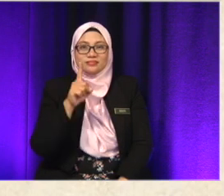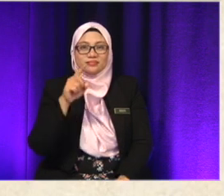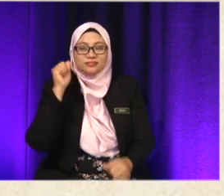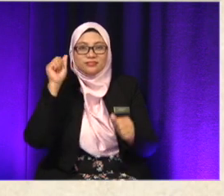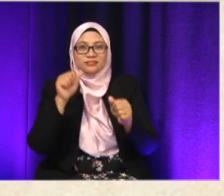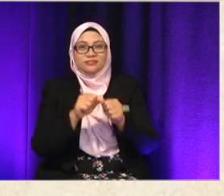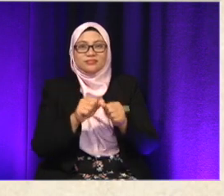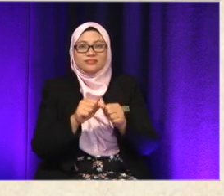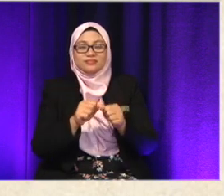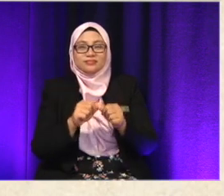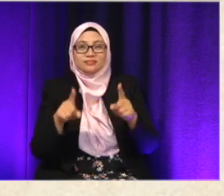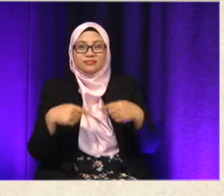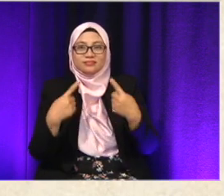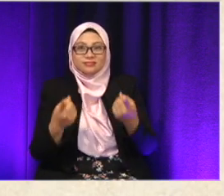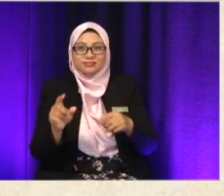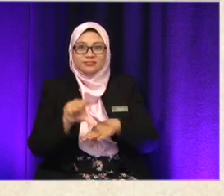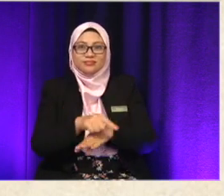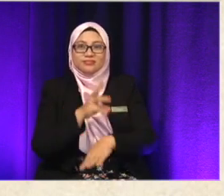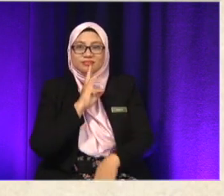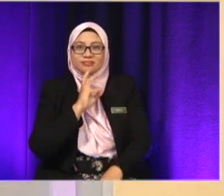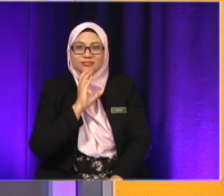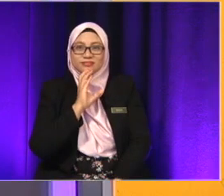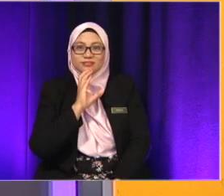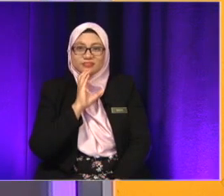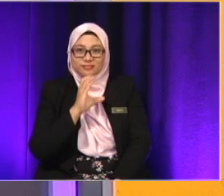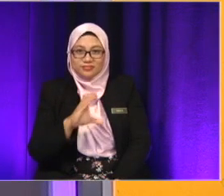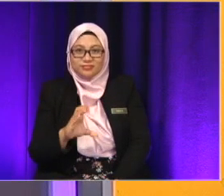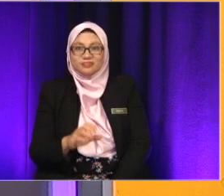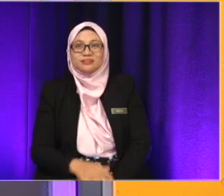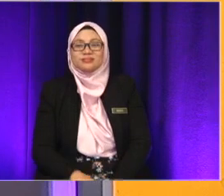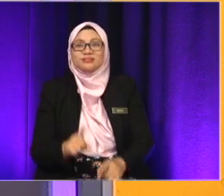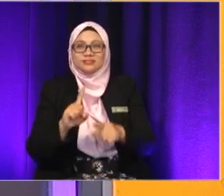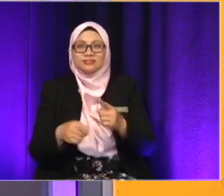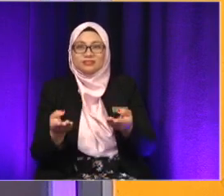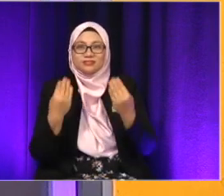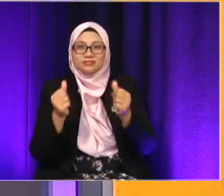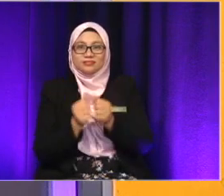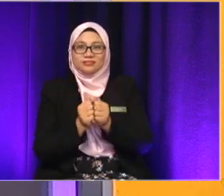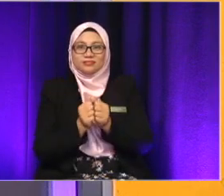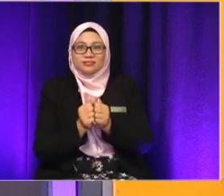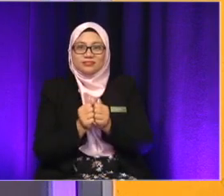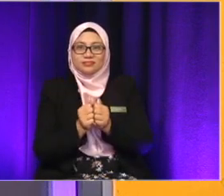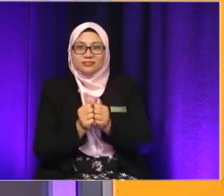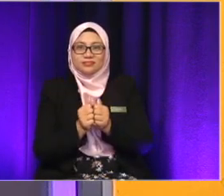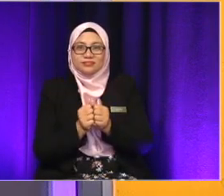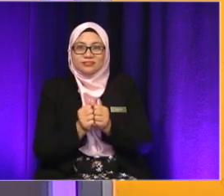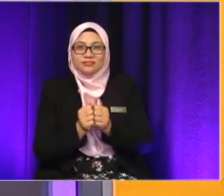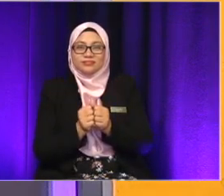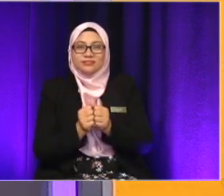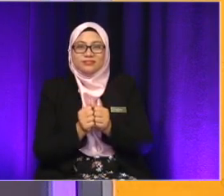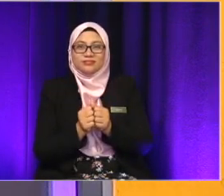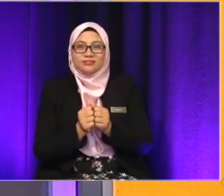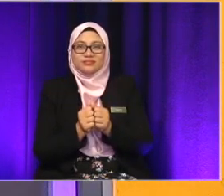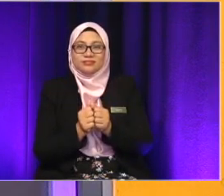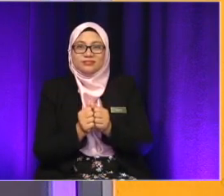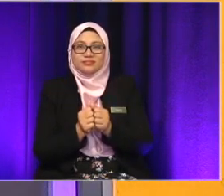dia pergi dengan menggunakan cecair lagu tu ini tapi balik dengan spring. Itu saja. Okey. Boleh cikgu tunjuk